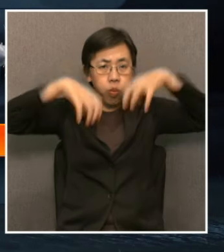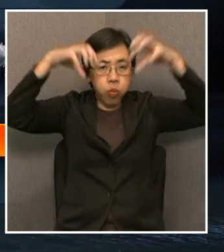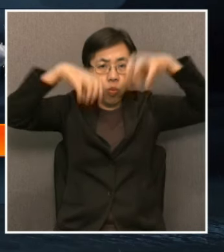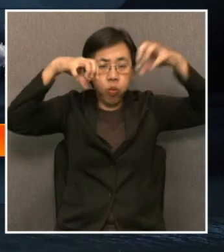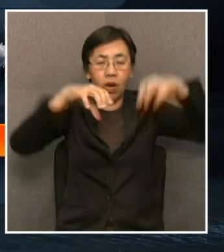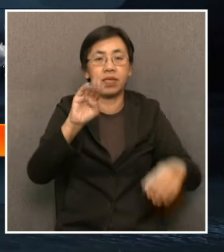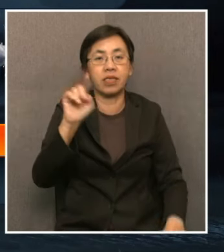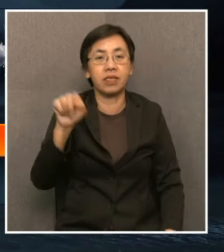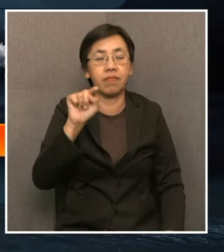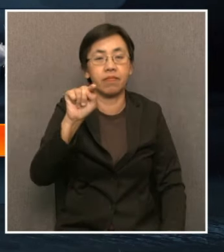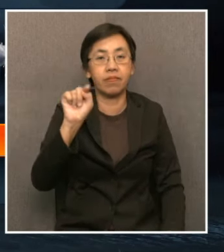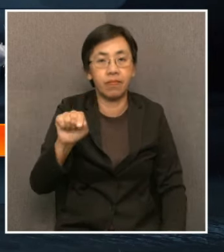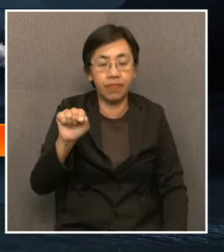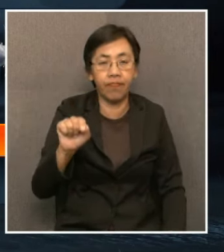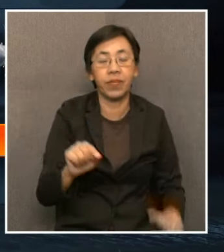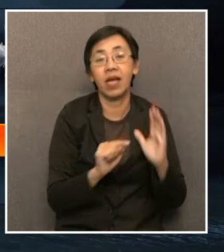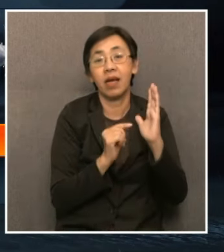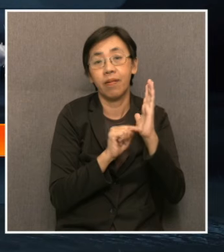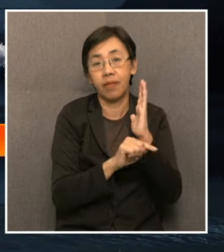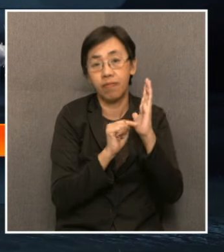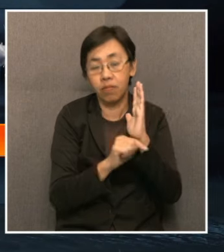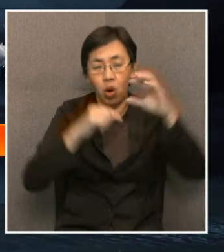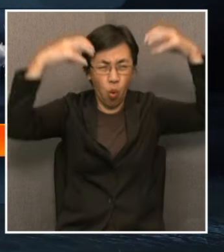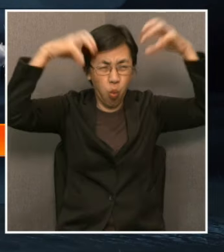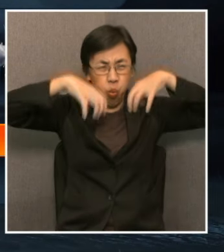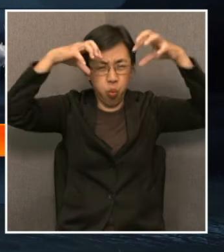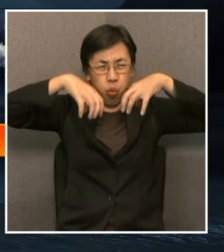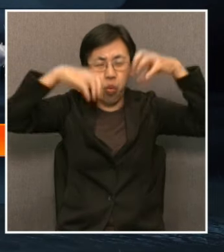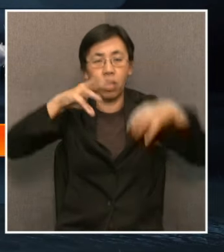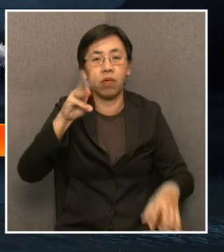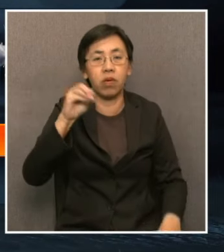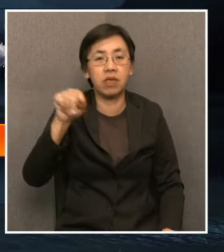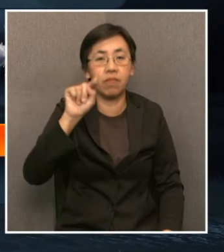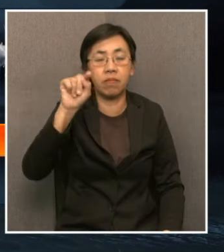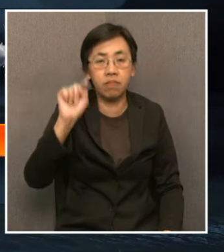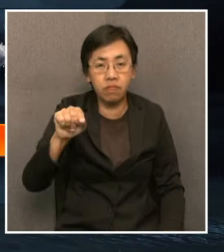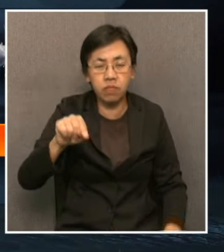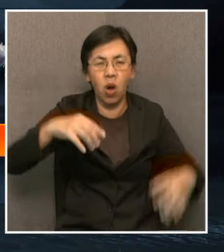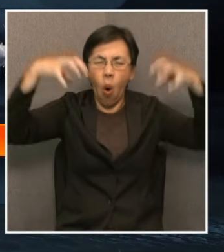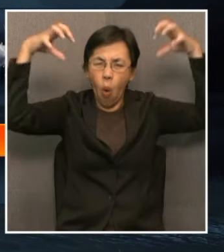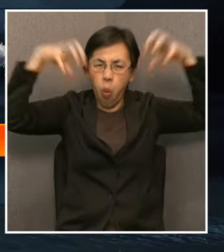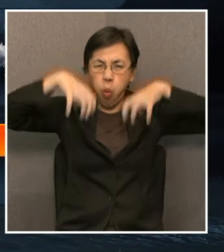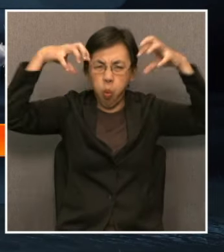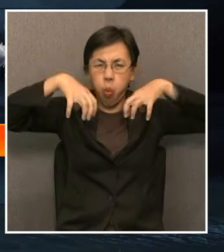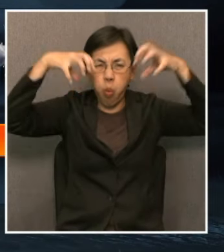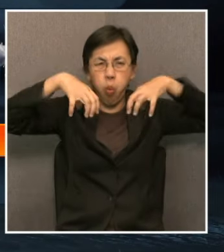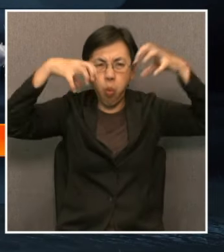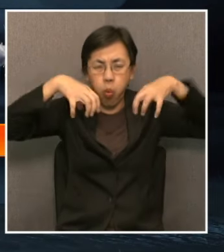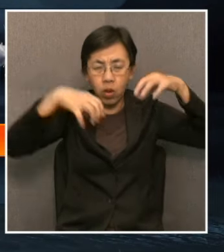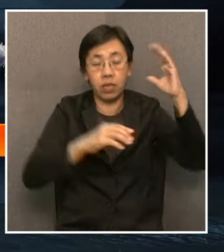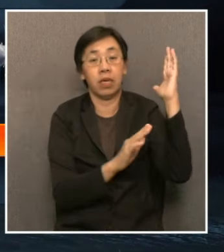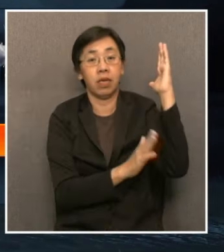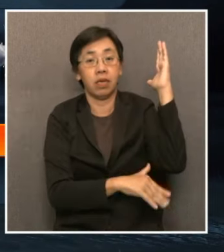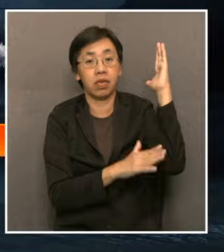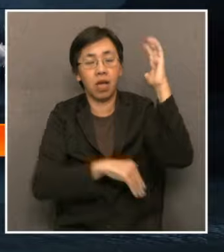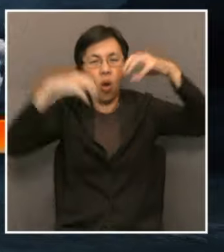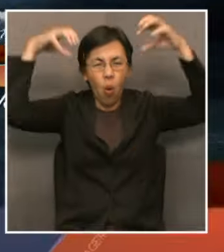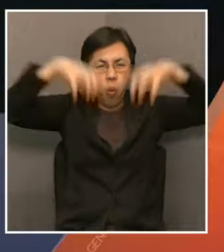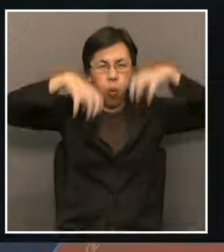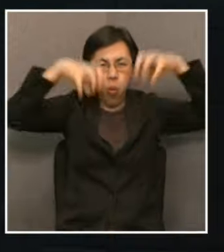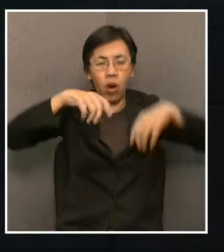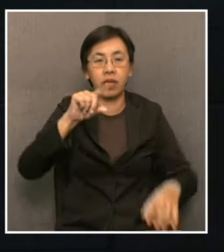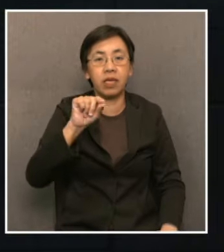พื้นที่ครับภาคตะวันออกมีฝนร้อยละ60ของพื้นที่และมีฝนตกหนักบางแห่งส่วนภาคใต้จะมีฝนร้อยละ20